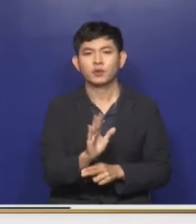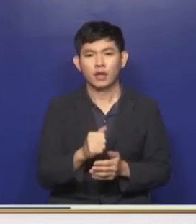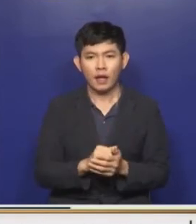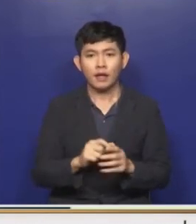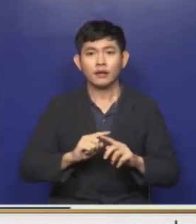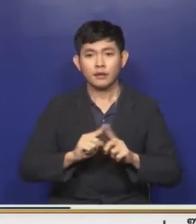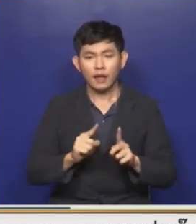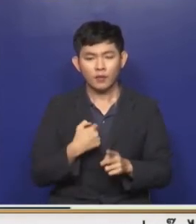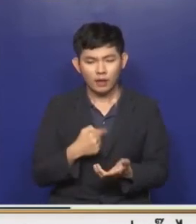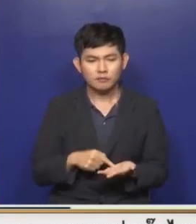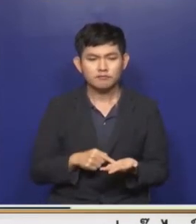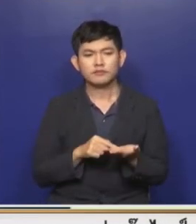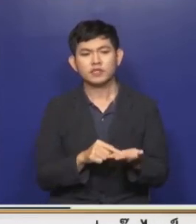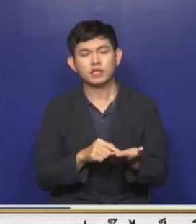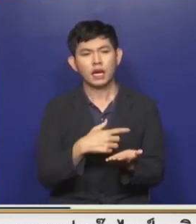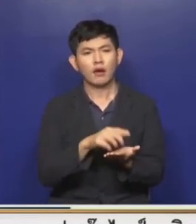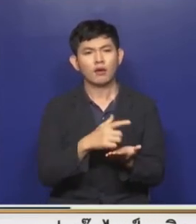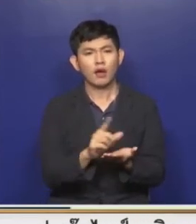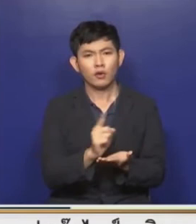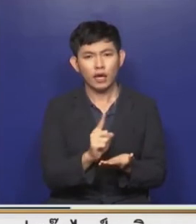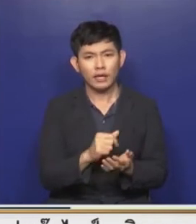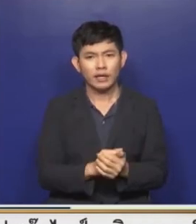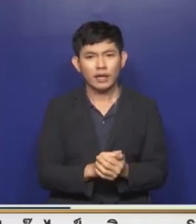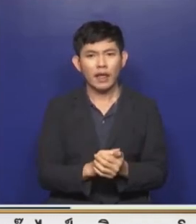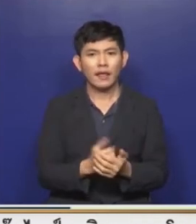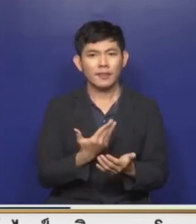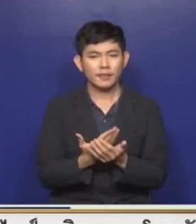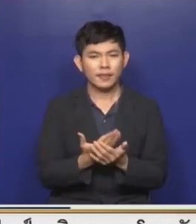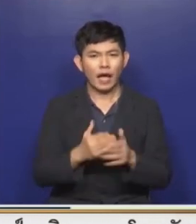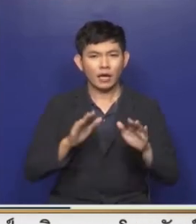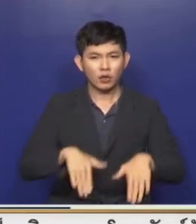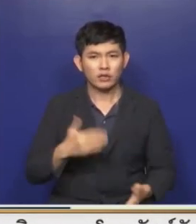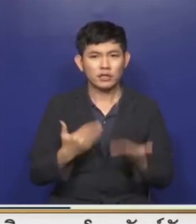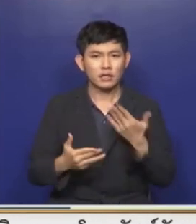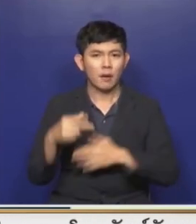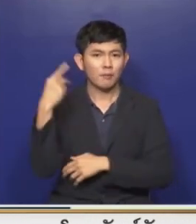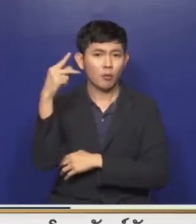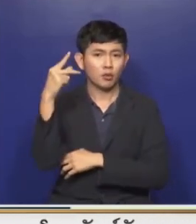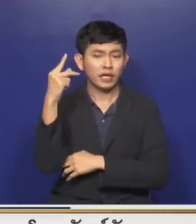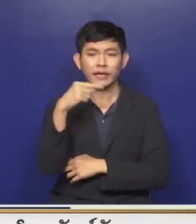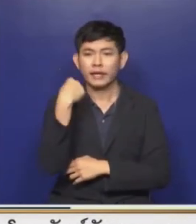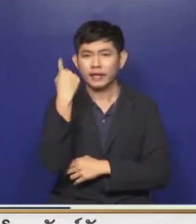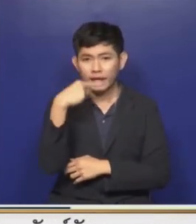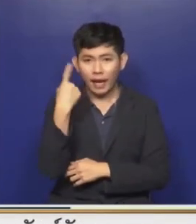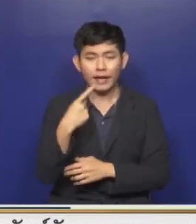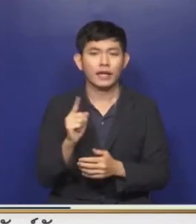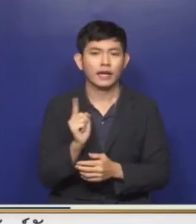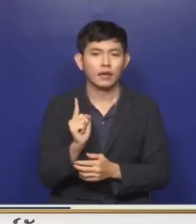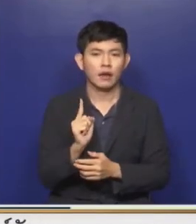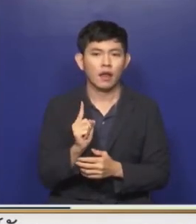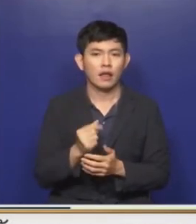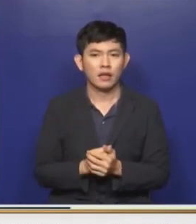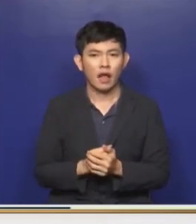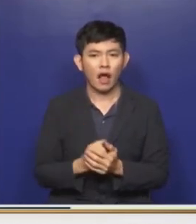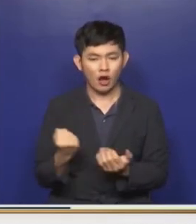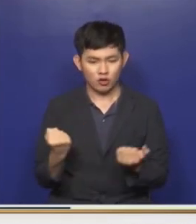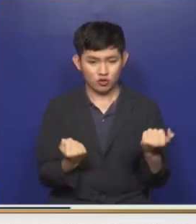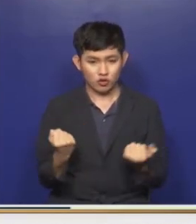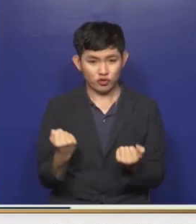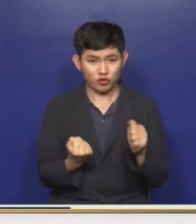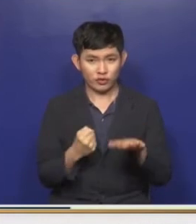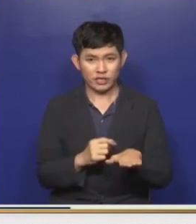ี่จะนำเสนอให้ส่วนรถให้โโชั่นพิเศษ กับผู้ที่ครอบครองรถเครื่องยดีเซล